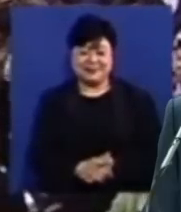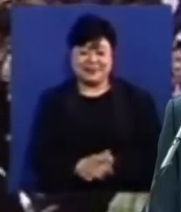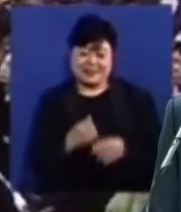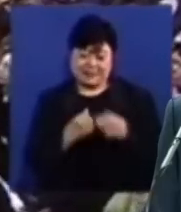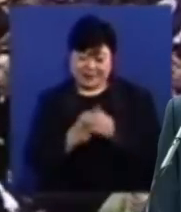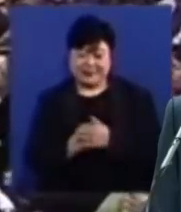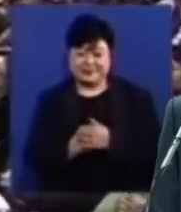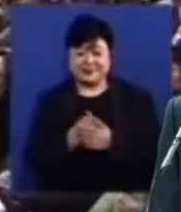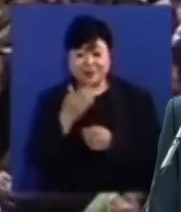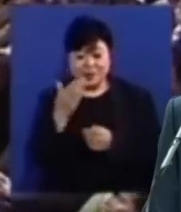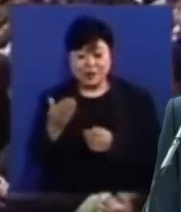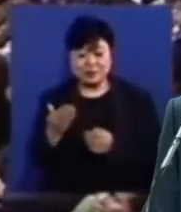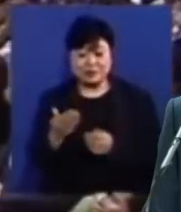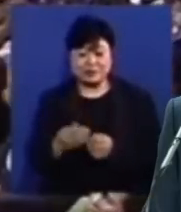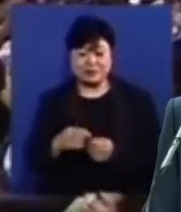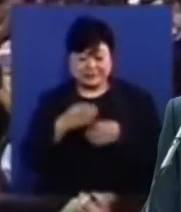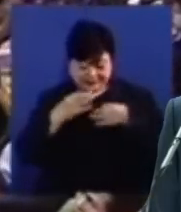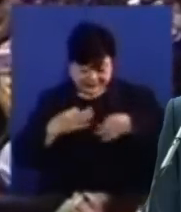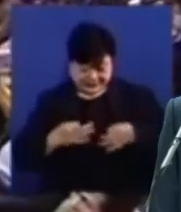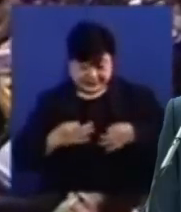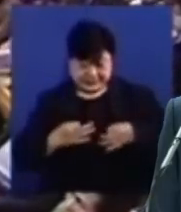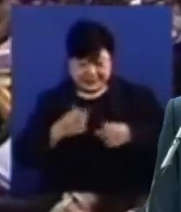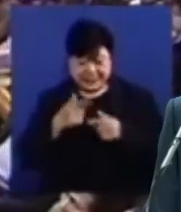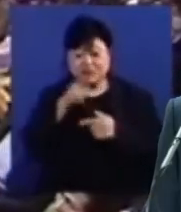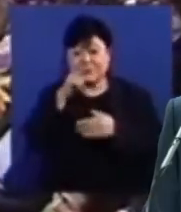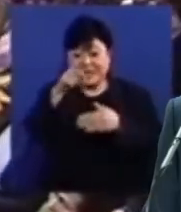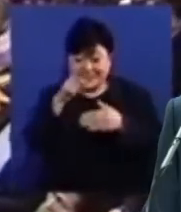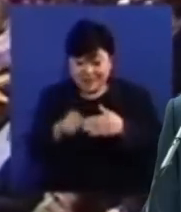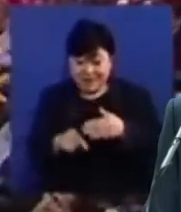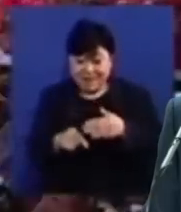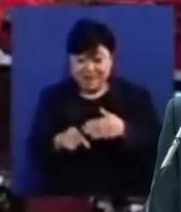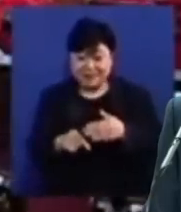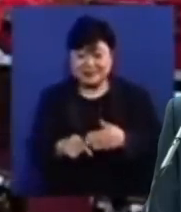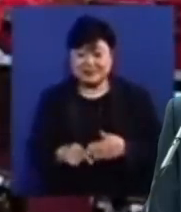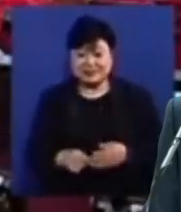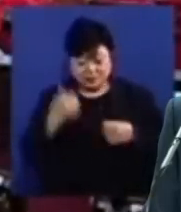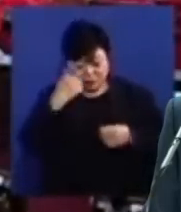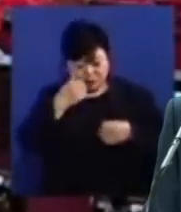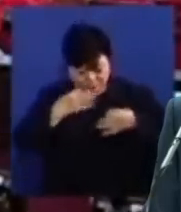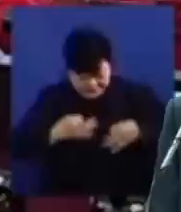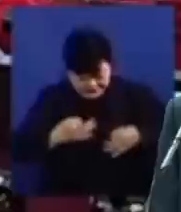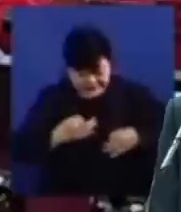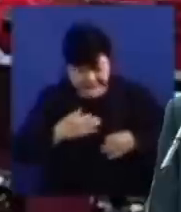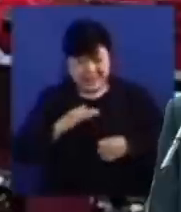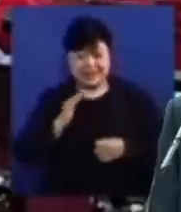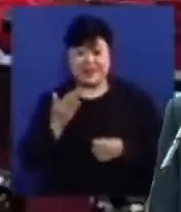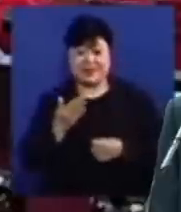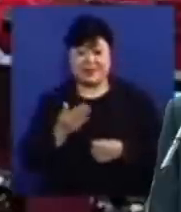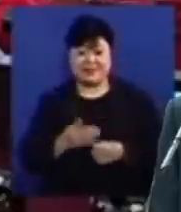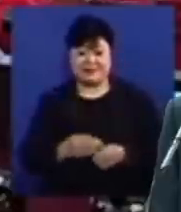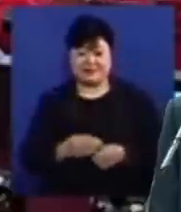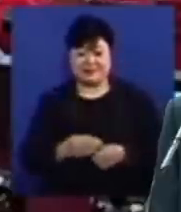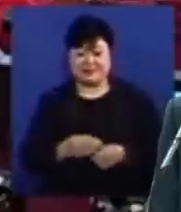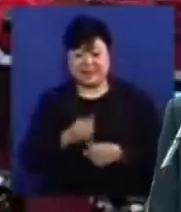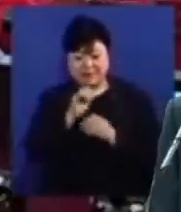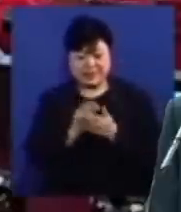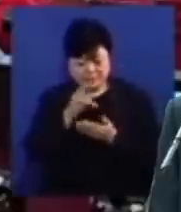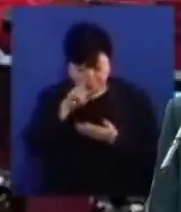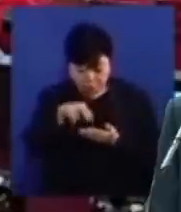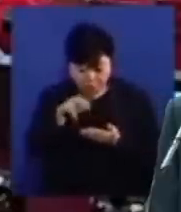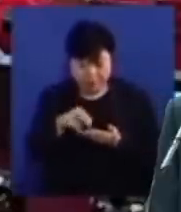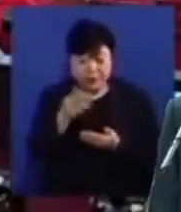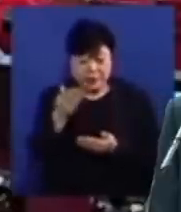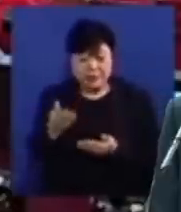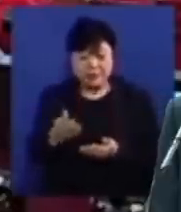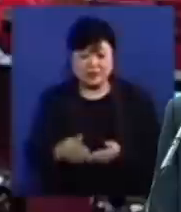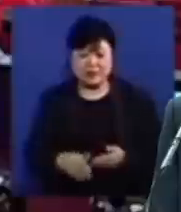그러므로 여러분 우리 자신이 그리스도 안에서 어떤 사람인지 알아야 돼요. 성경은 뭐라고 말하느냐 하면